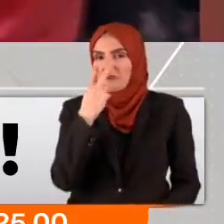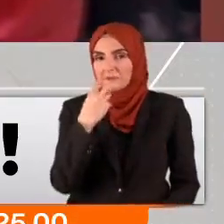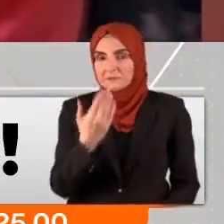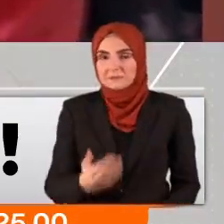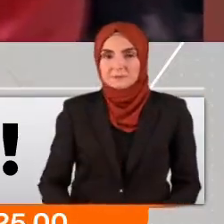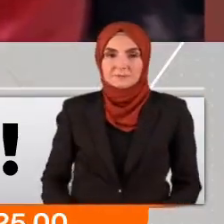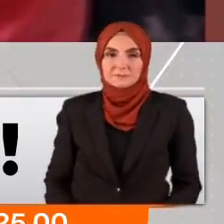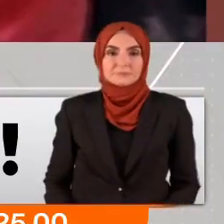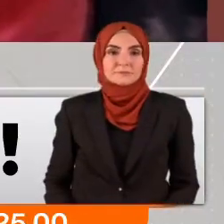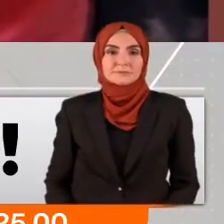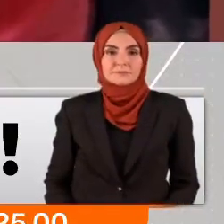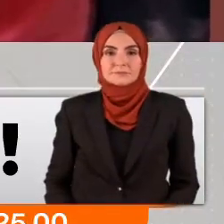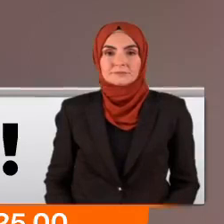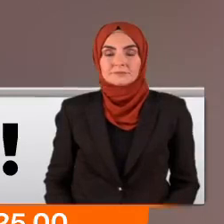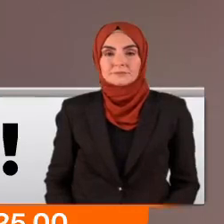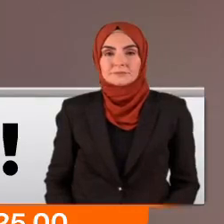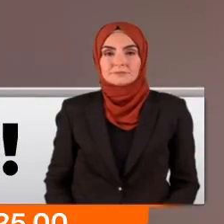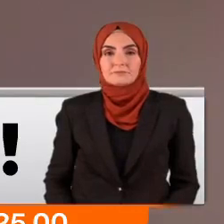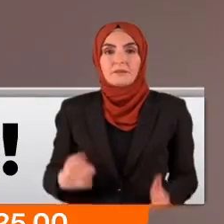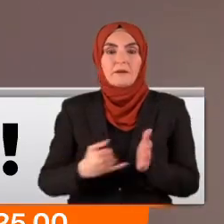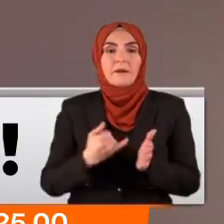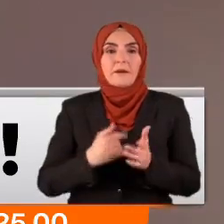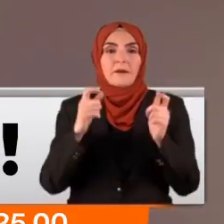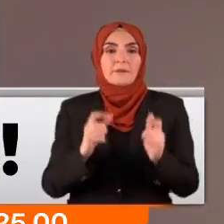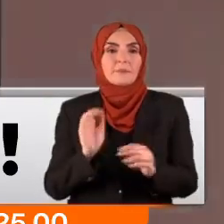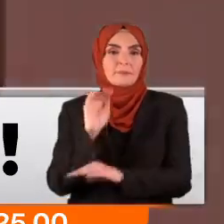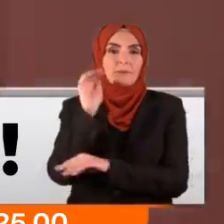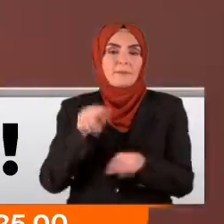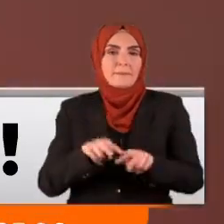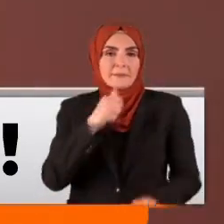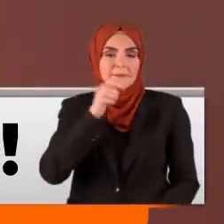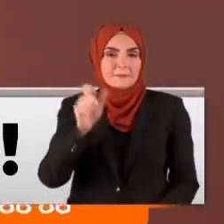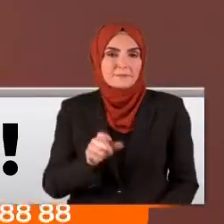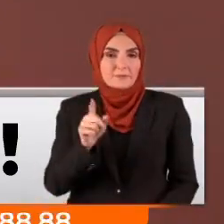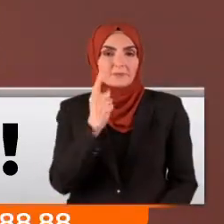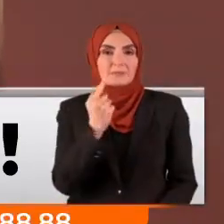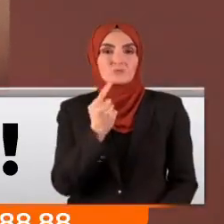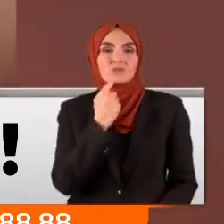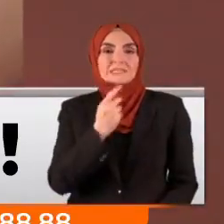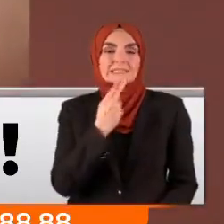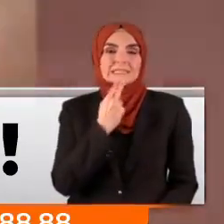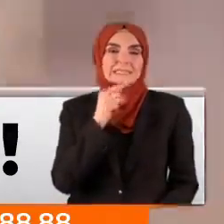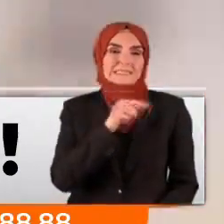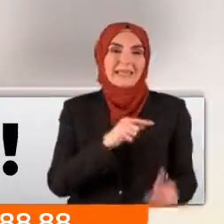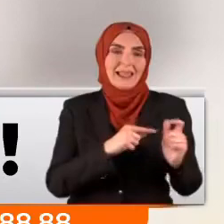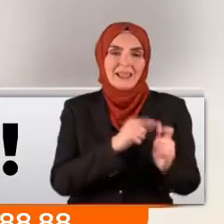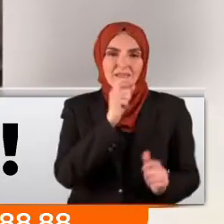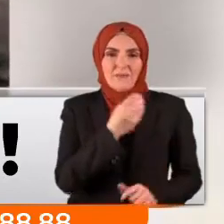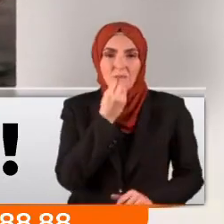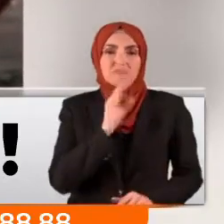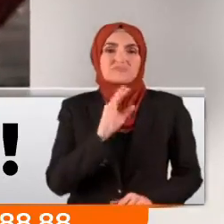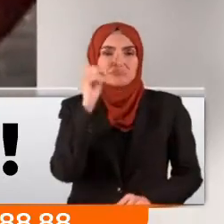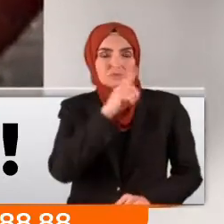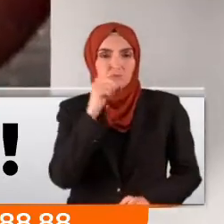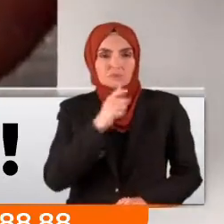dövmüş, demedeme ölümünü gelmiş. Gaziantep'te yaşayan Mehmet Yılmaz, 1,5 yaşındaki kızı Elif Hazal yemek yemiyor diye ona